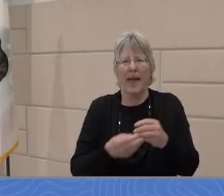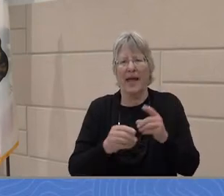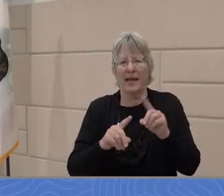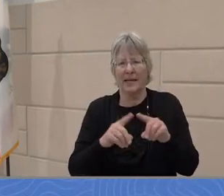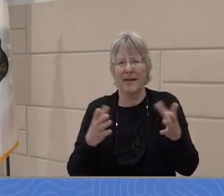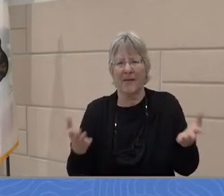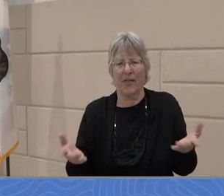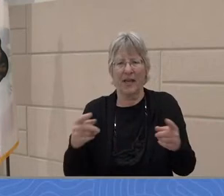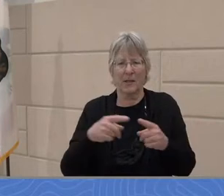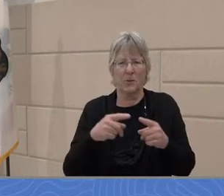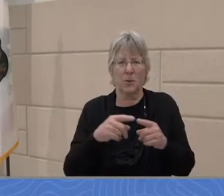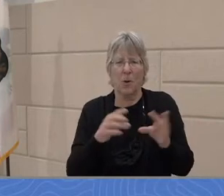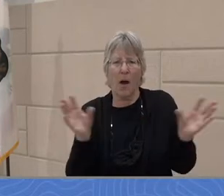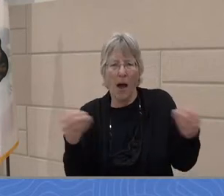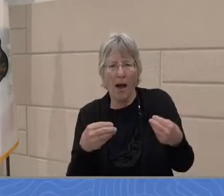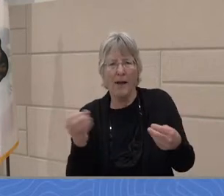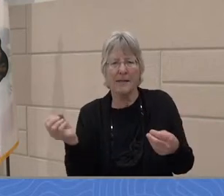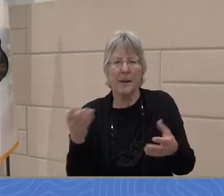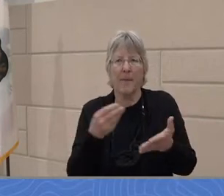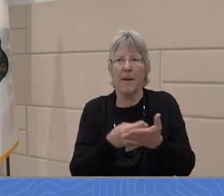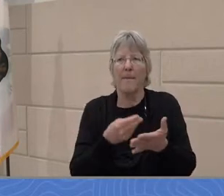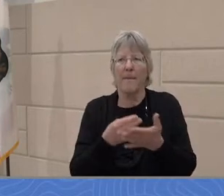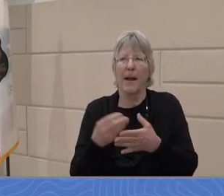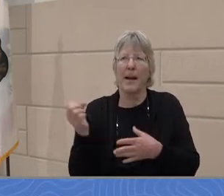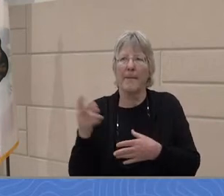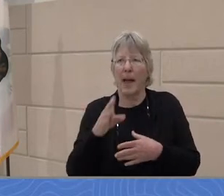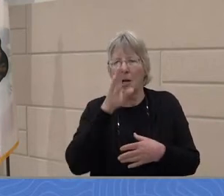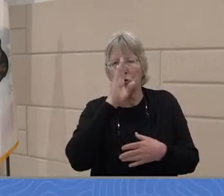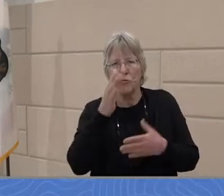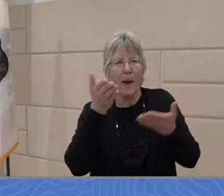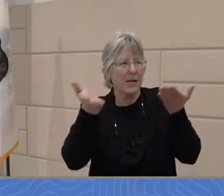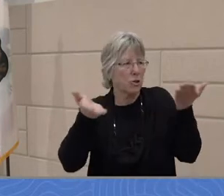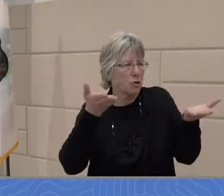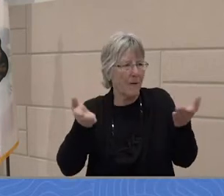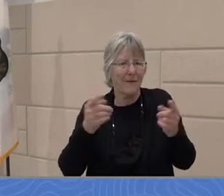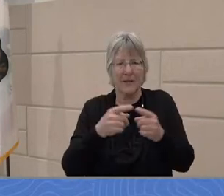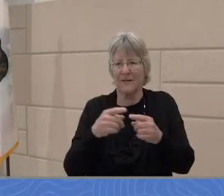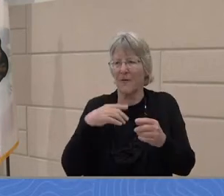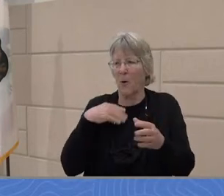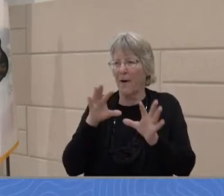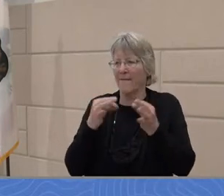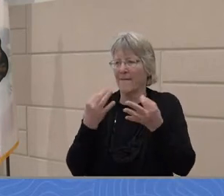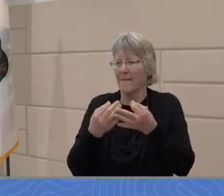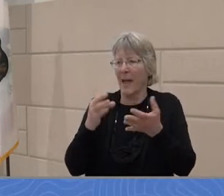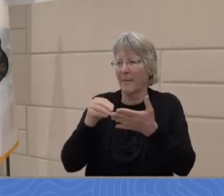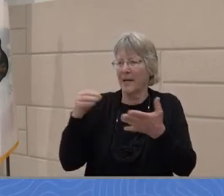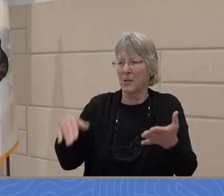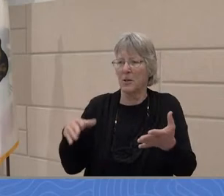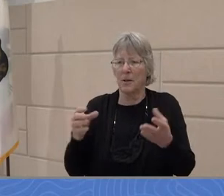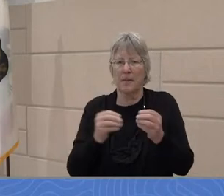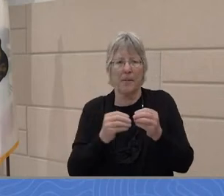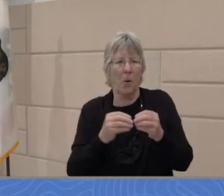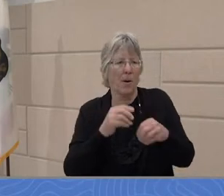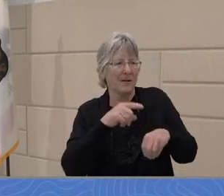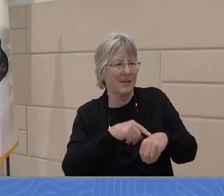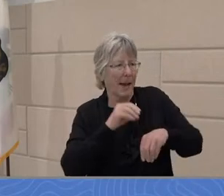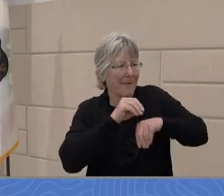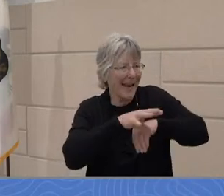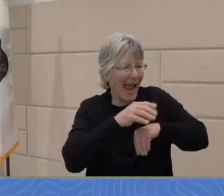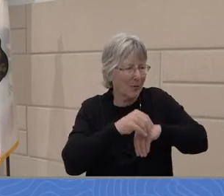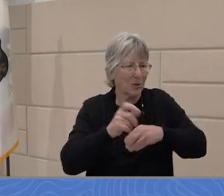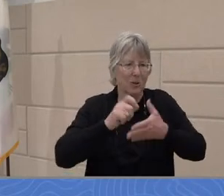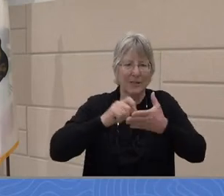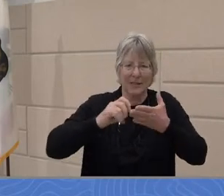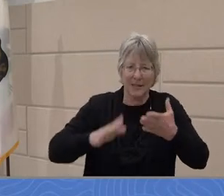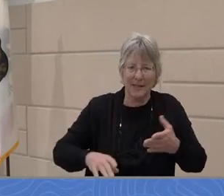បានបន្ថែមជាជាងតម្លើងឋានៈរបស់បុគ្គ